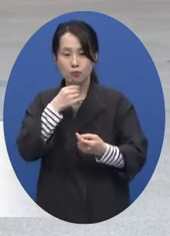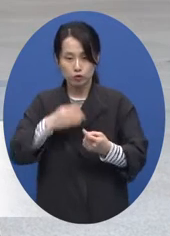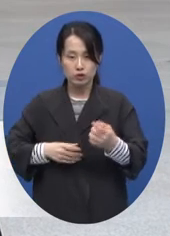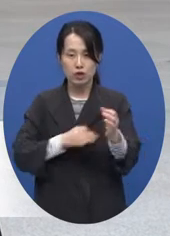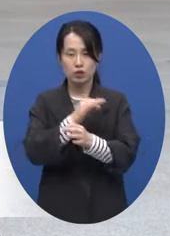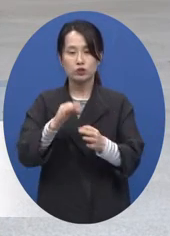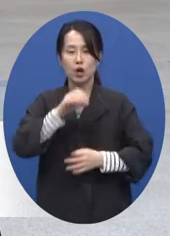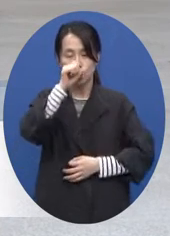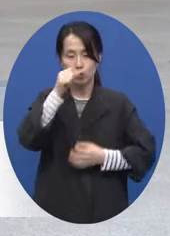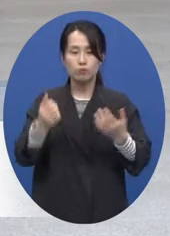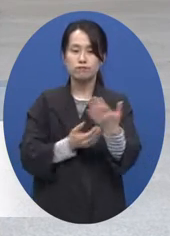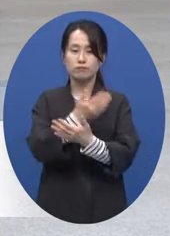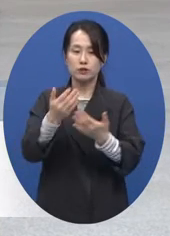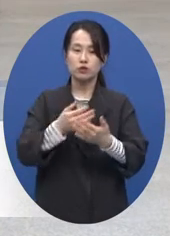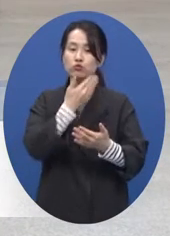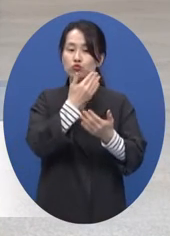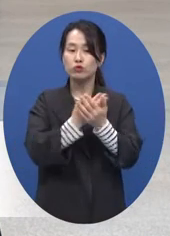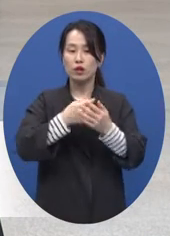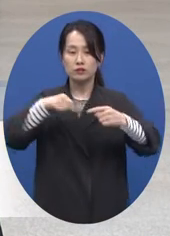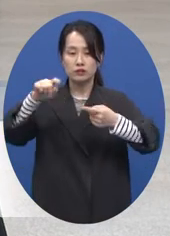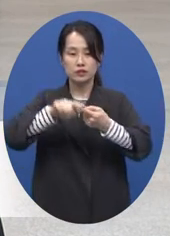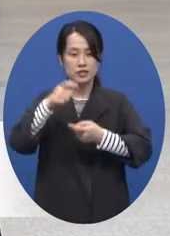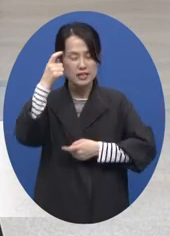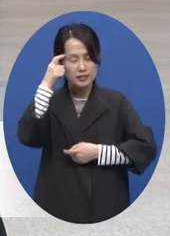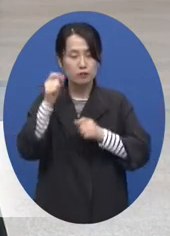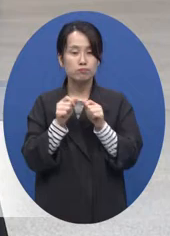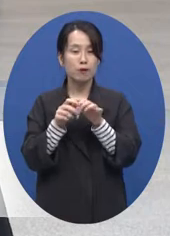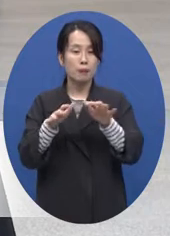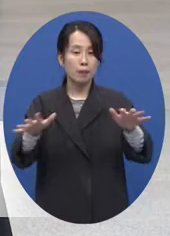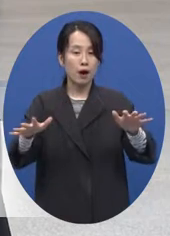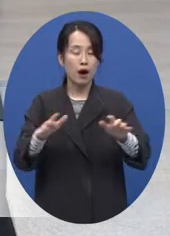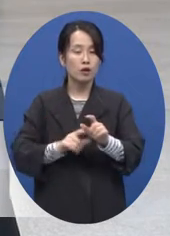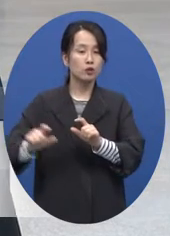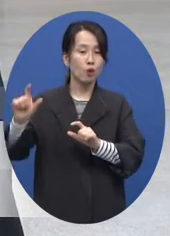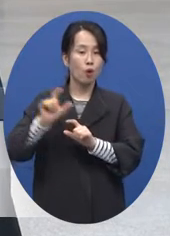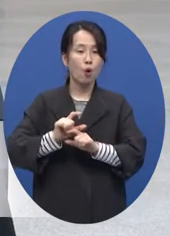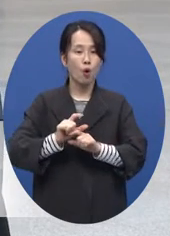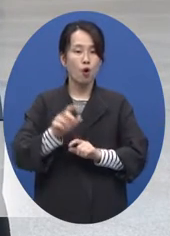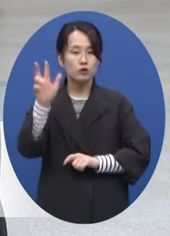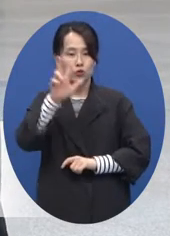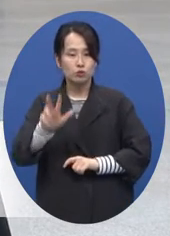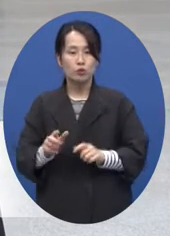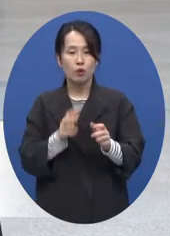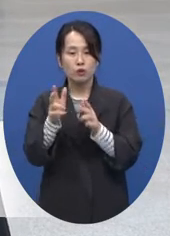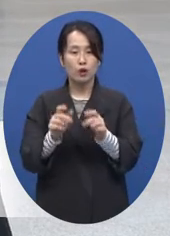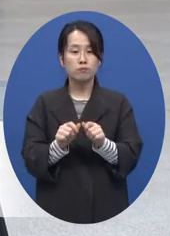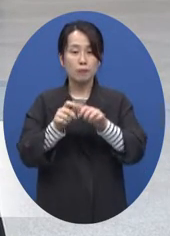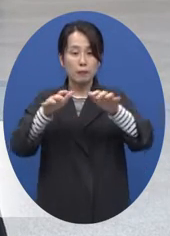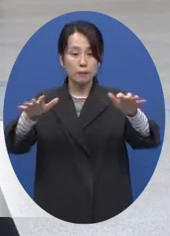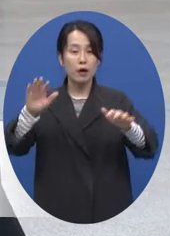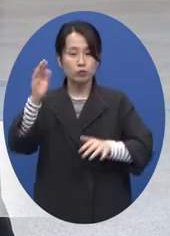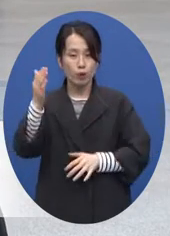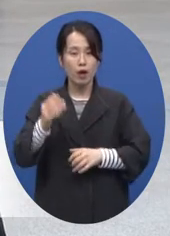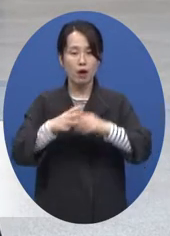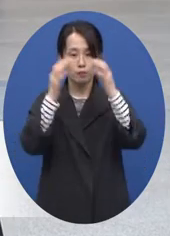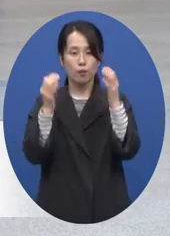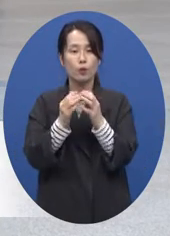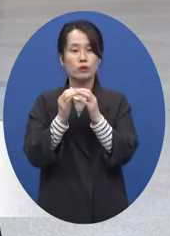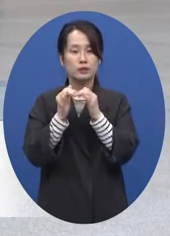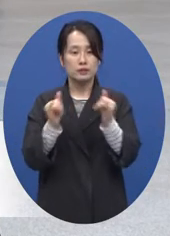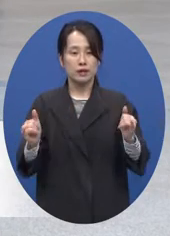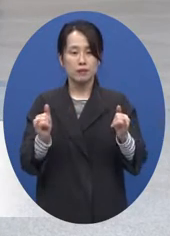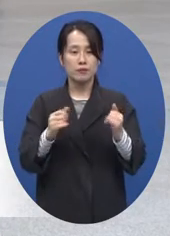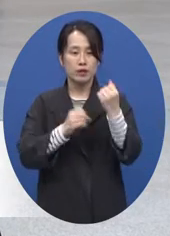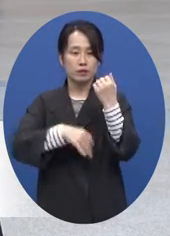하는 이런 중요한 정책에 대해서 인식이 확산되고 이게 또 나가서 전국적으로 삽화가 된다면 모든 국민들이